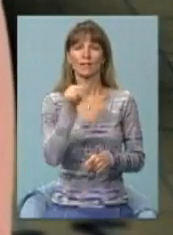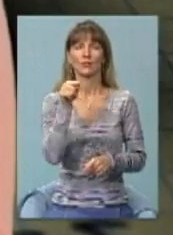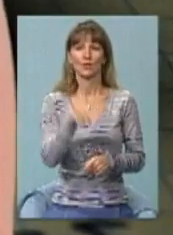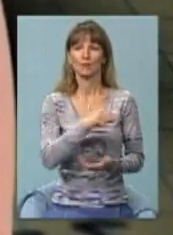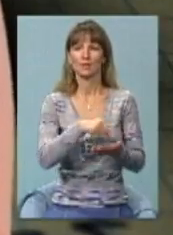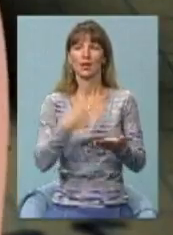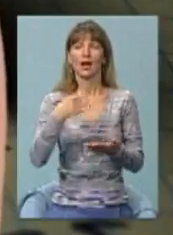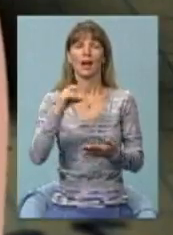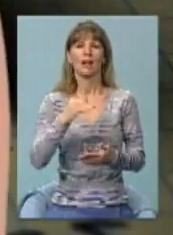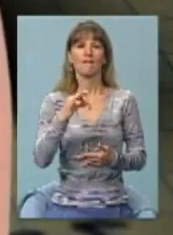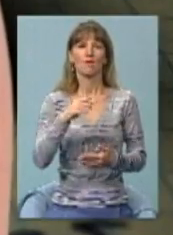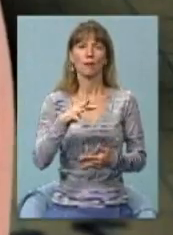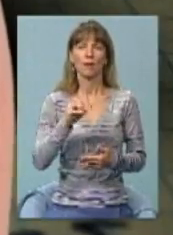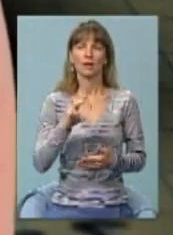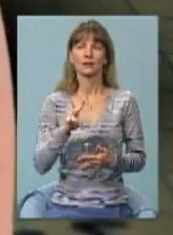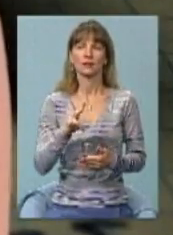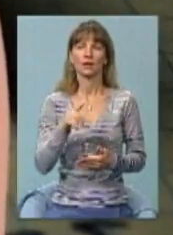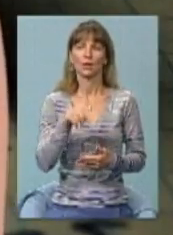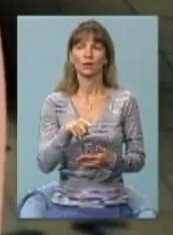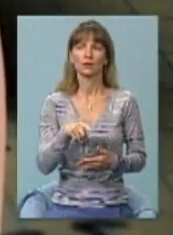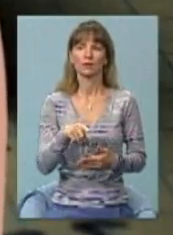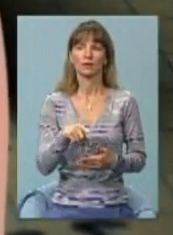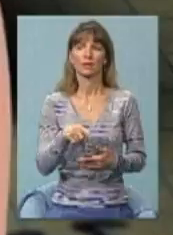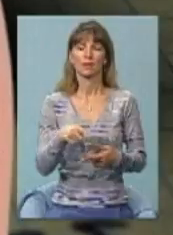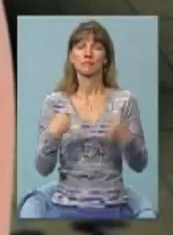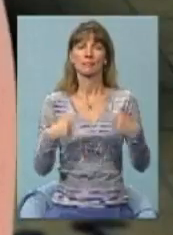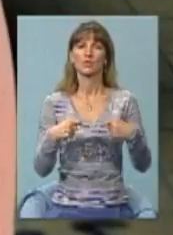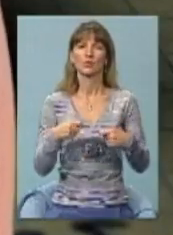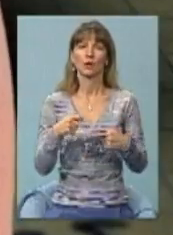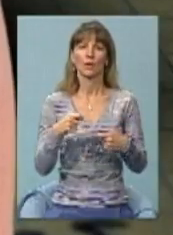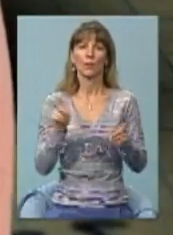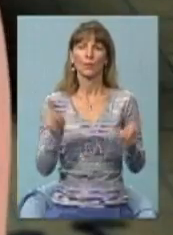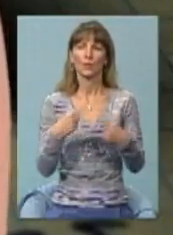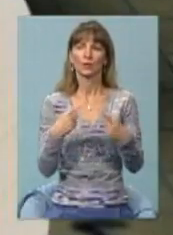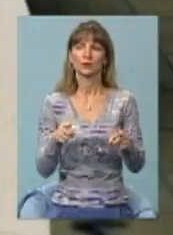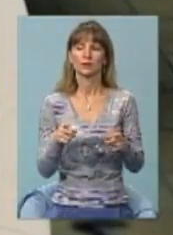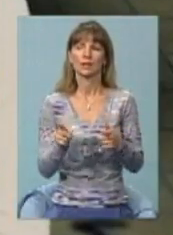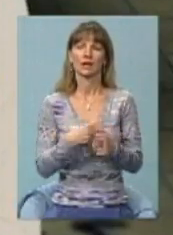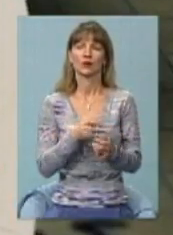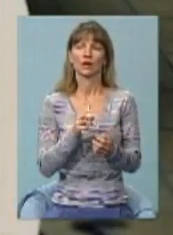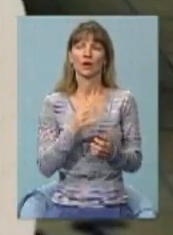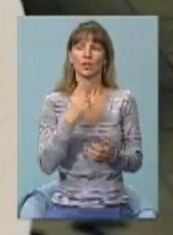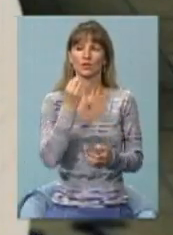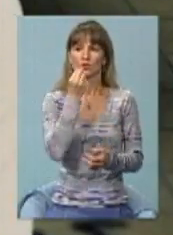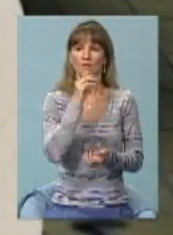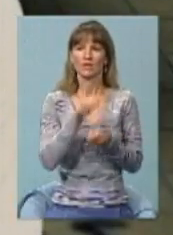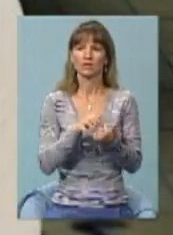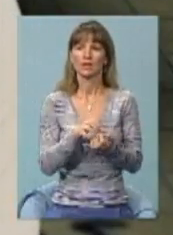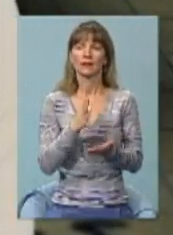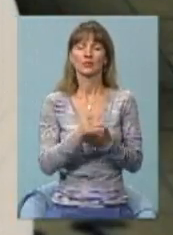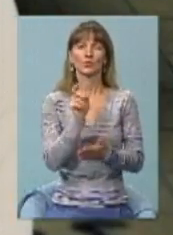Графоманія він торгує музикою і наживається на ній. Є такі люди,